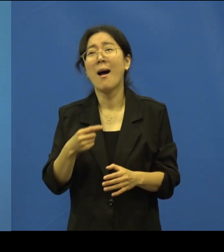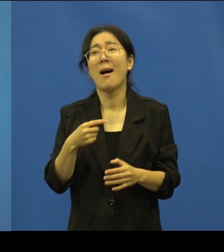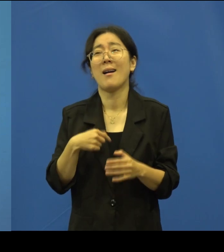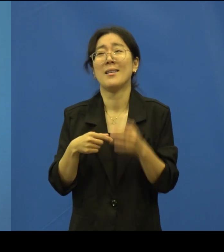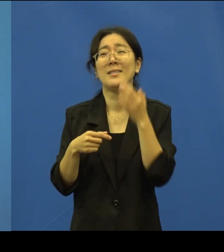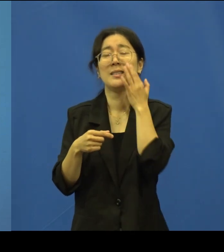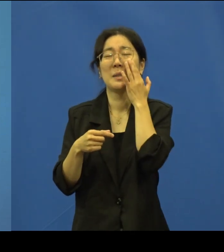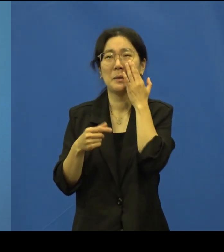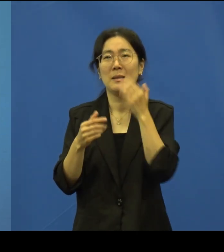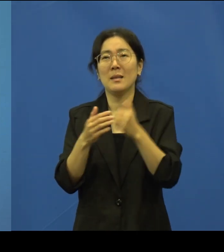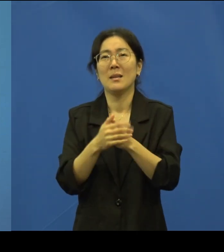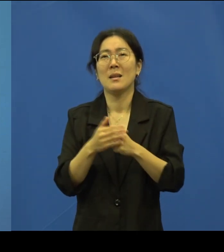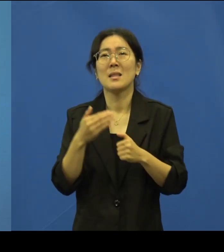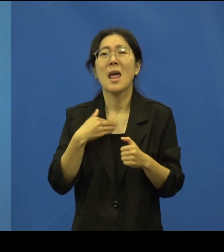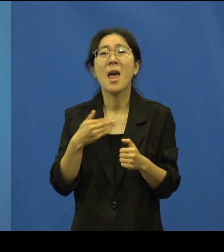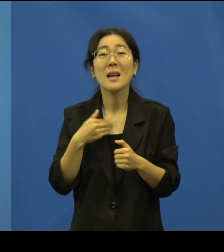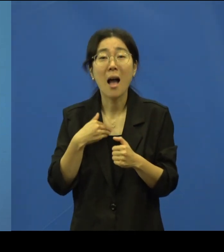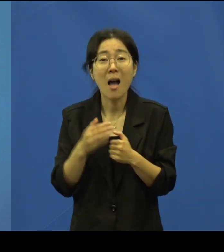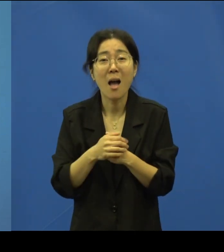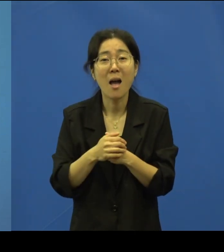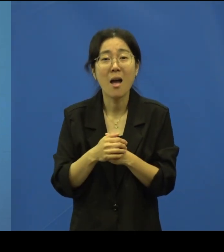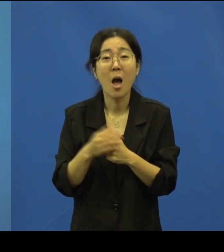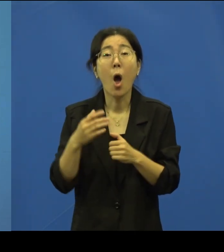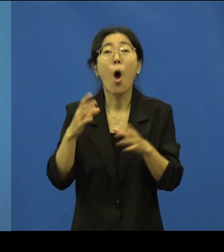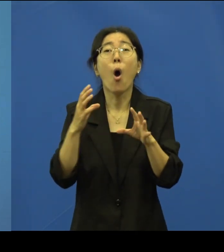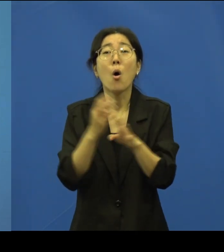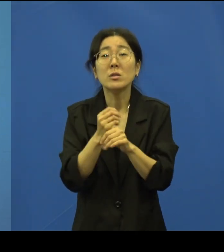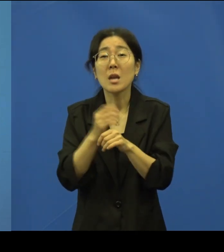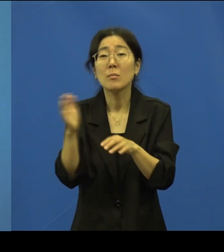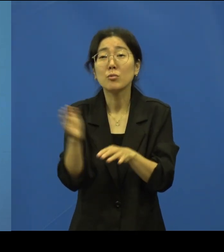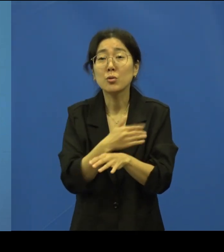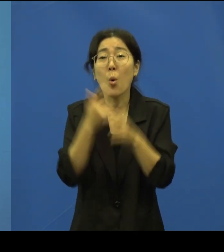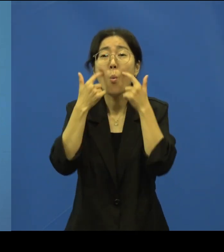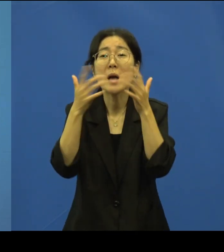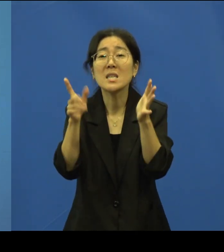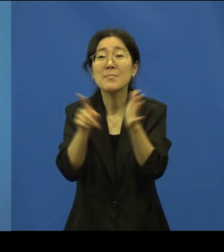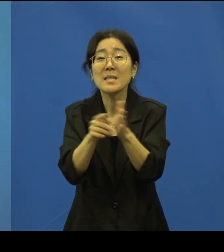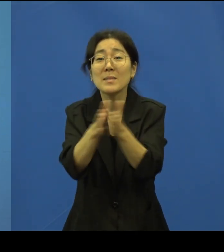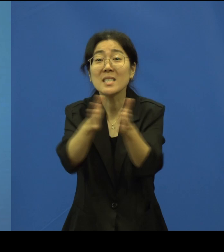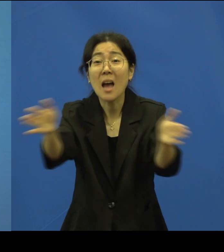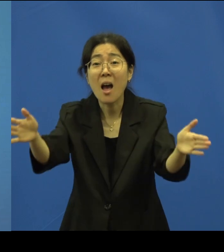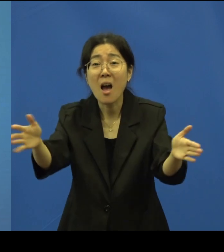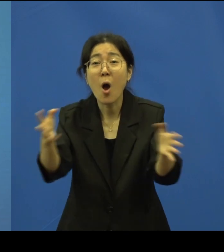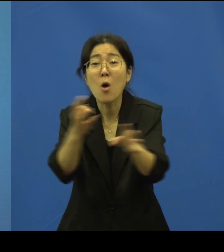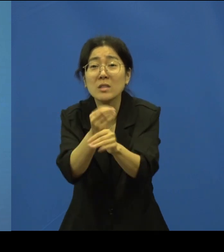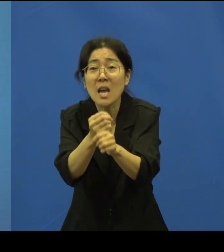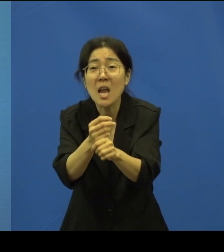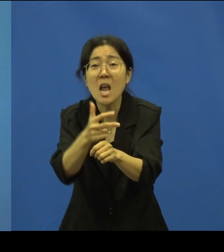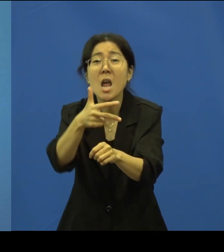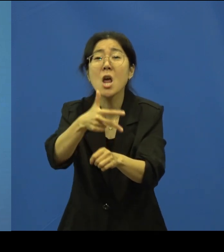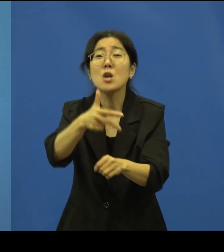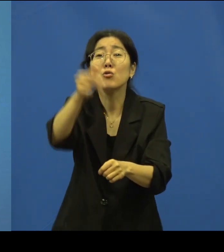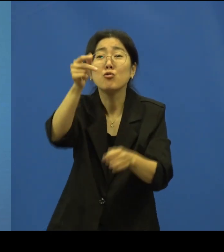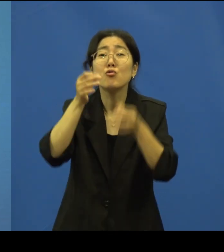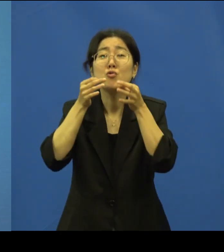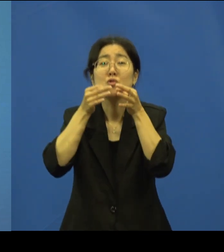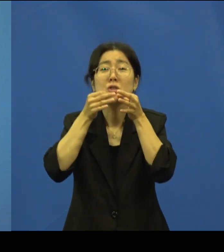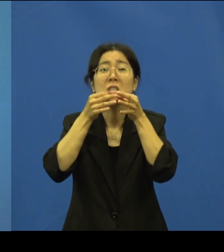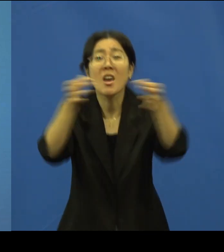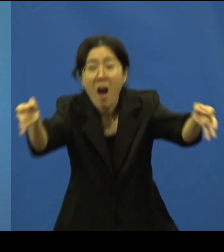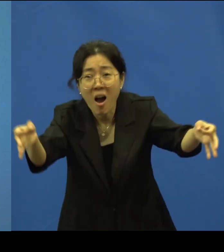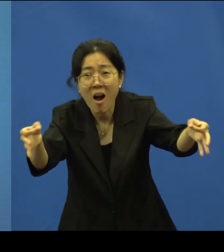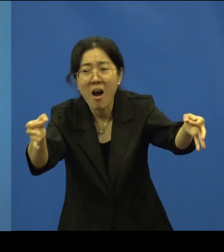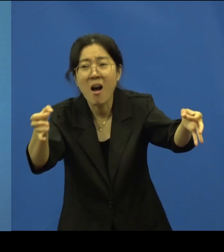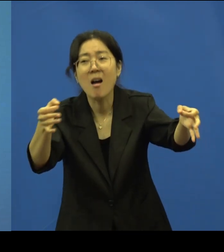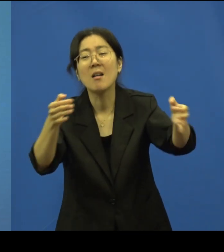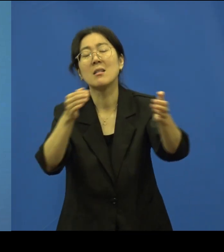그 시작이 뭐냐면 제 목소리로 주여 이거였어요. 여러분,